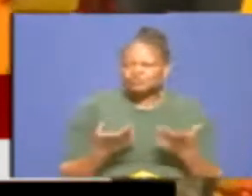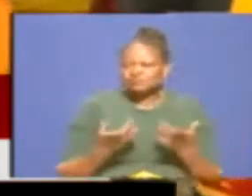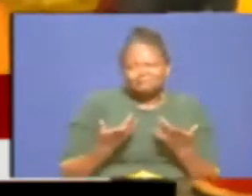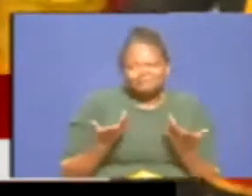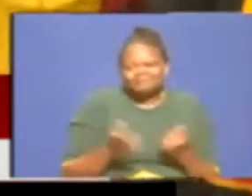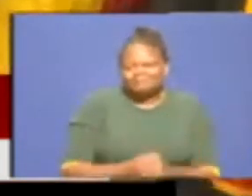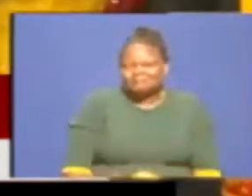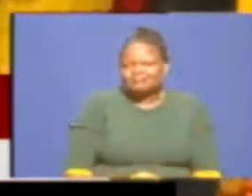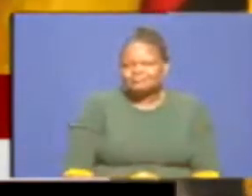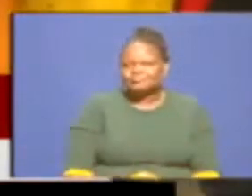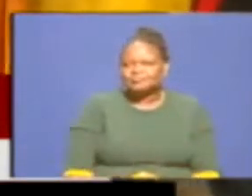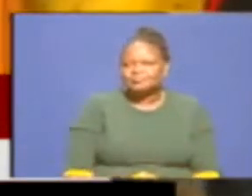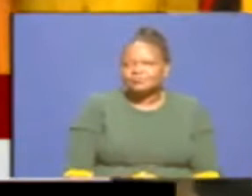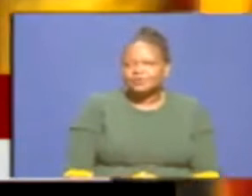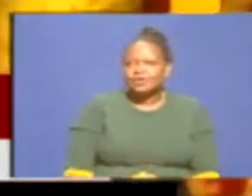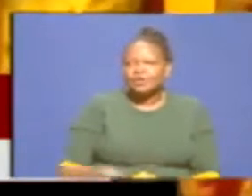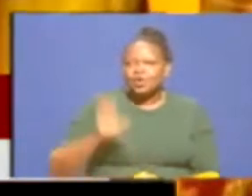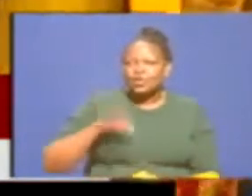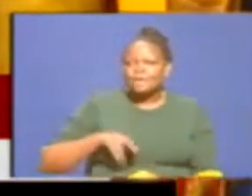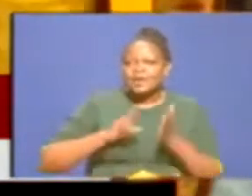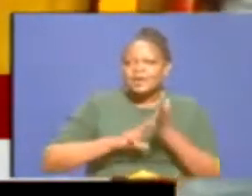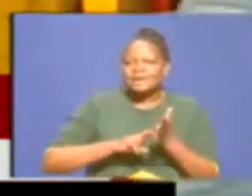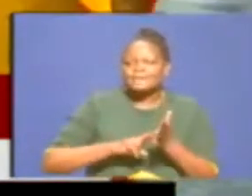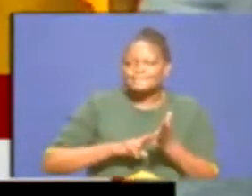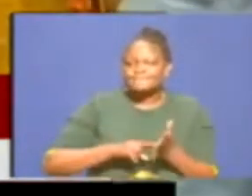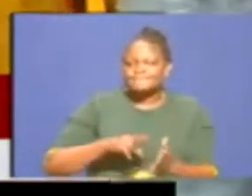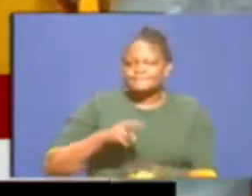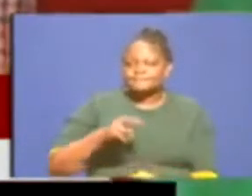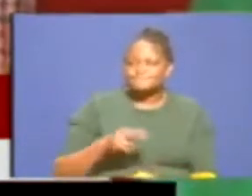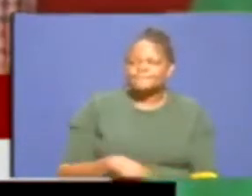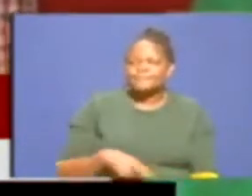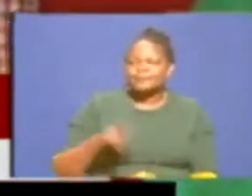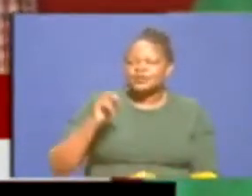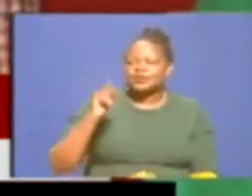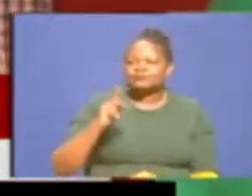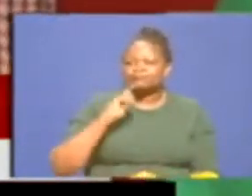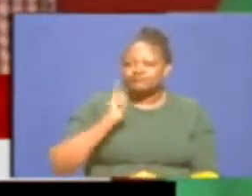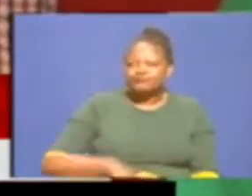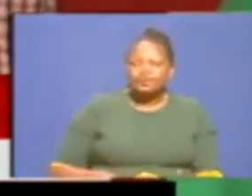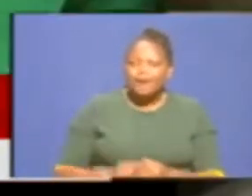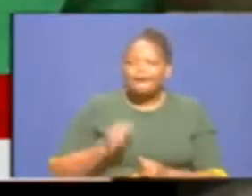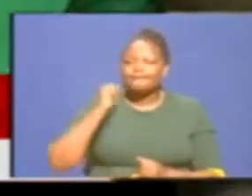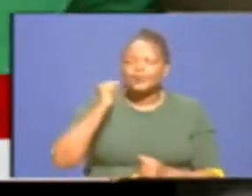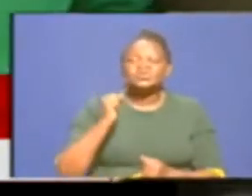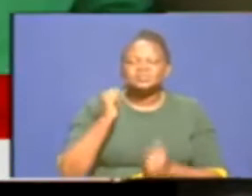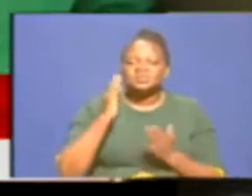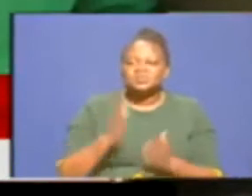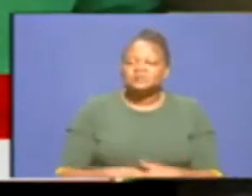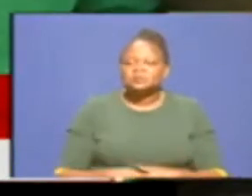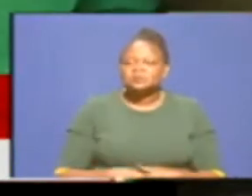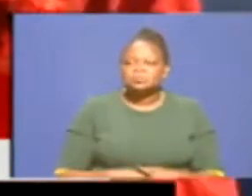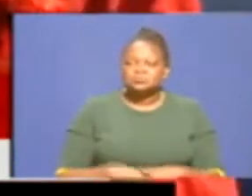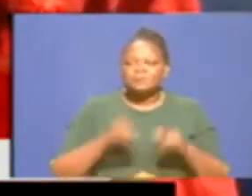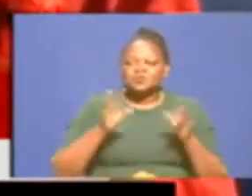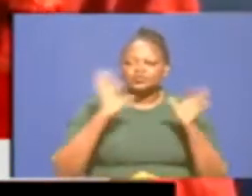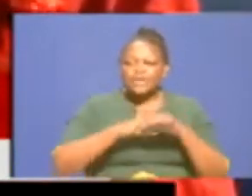kijiri mwakilishi wanawake katika kaunti ya Narok Soipan Kudate amewarai viongozi wa kisiasa kuunganisha wananchi badala ya kuwatenganisha